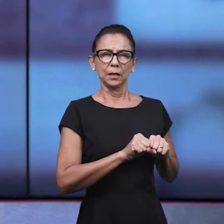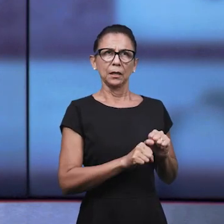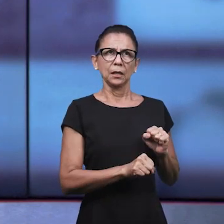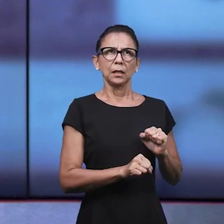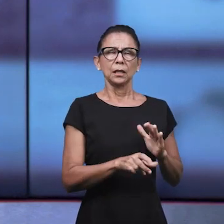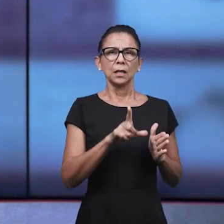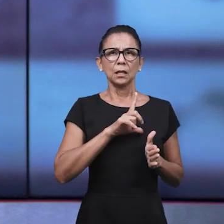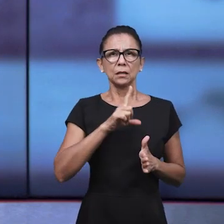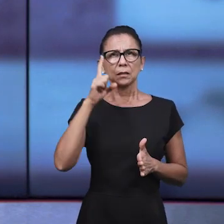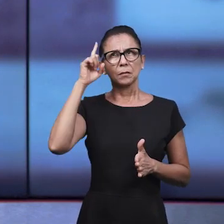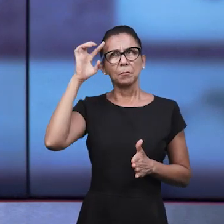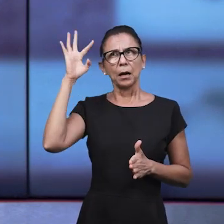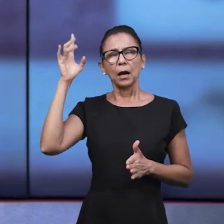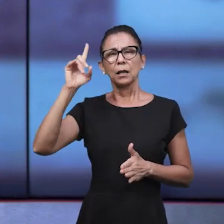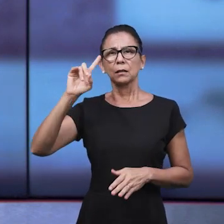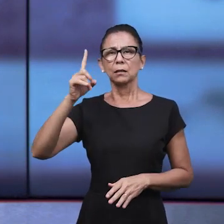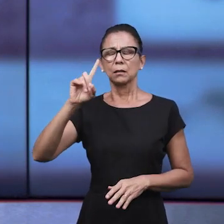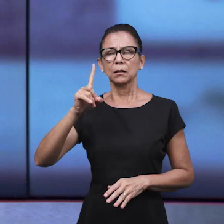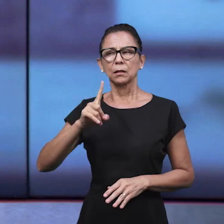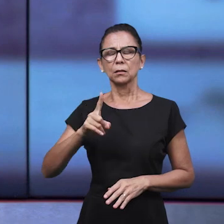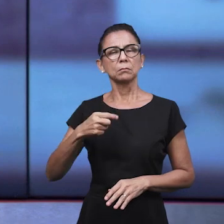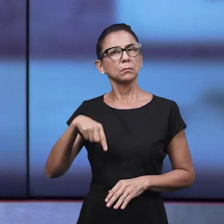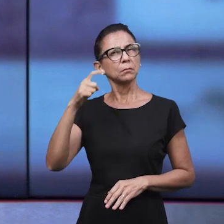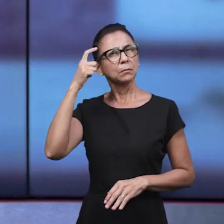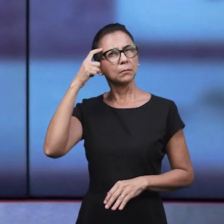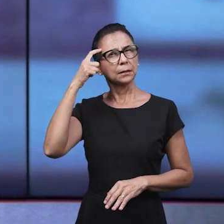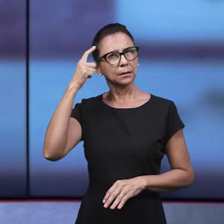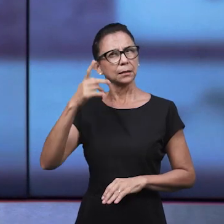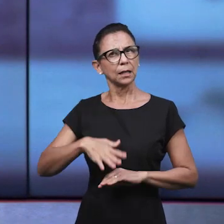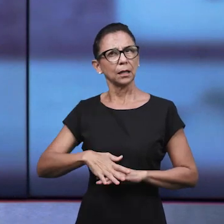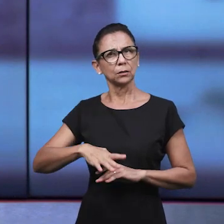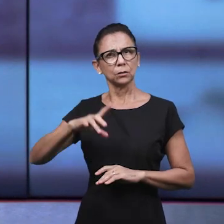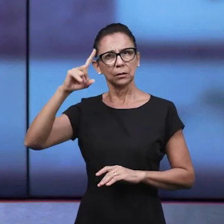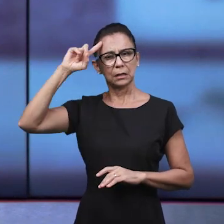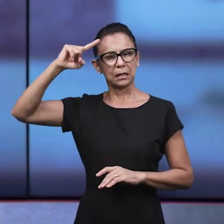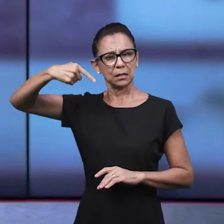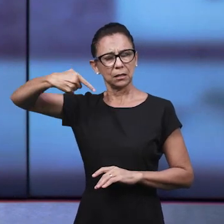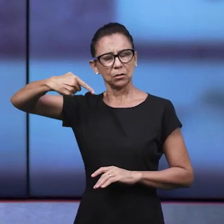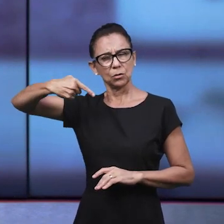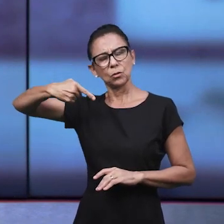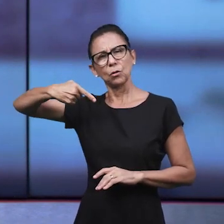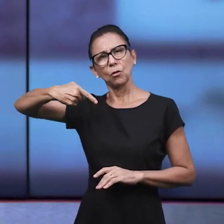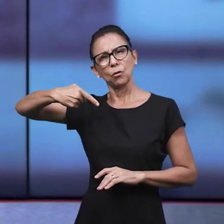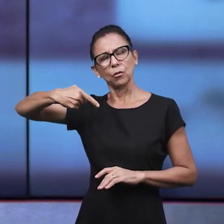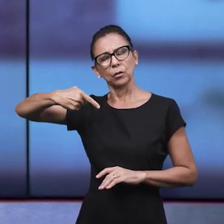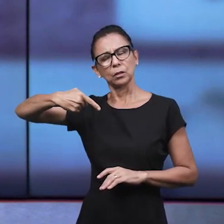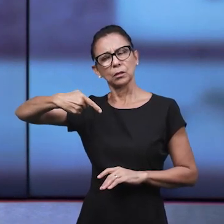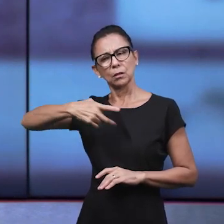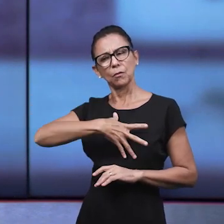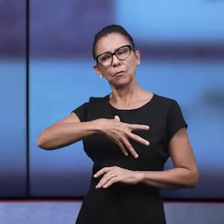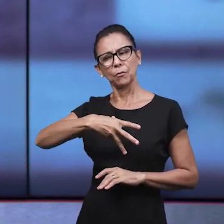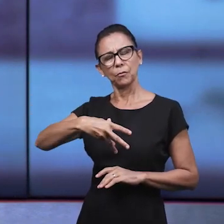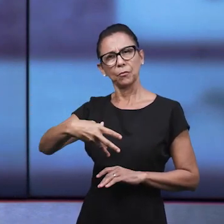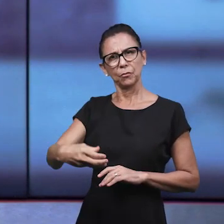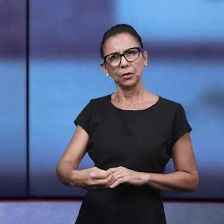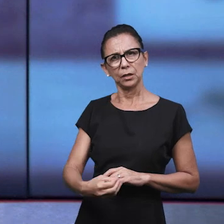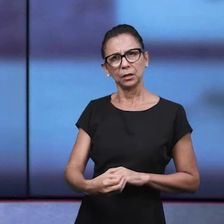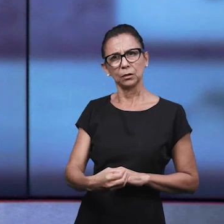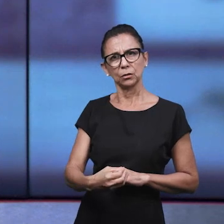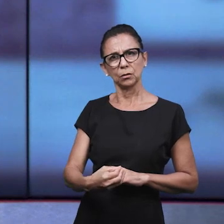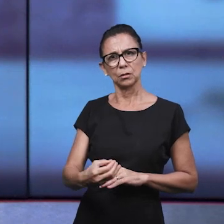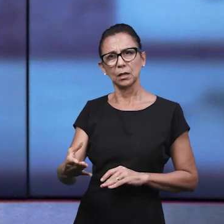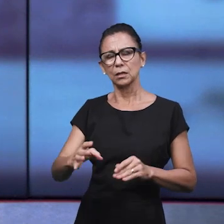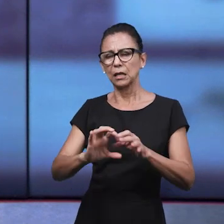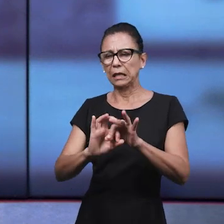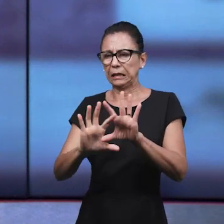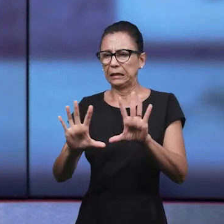nous essayons d'incorporer les changements que le monde nous donne sans réfléchir. Nous sommes en train de donner à nos enfants